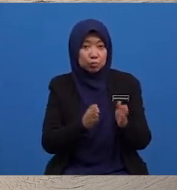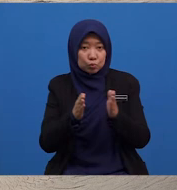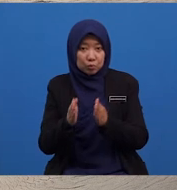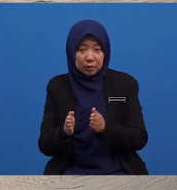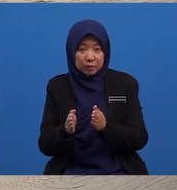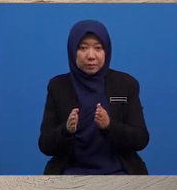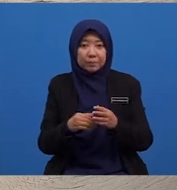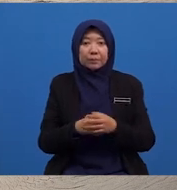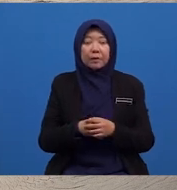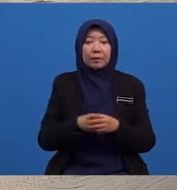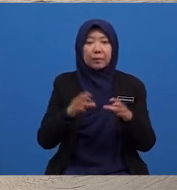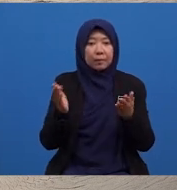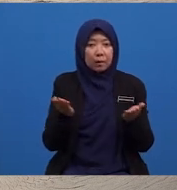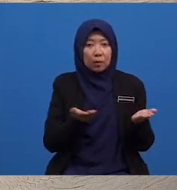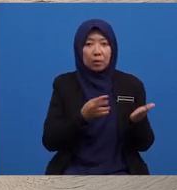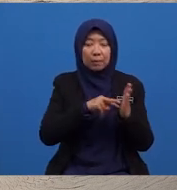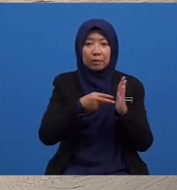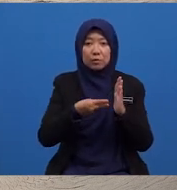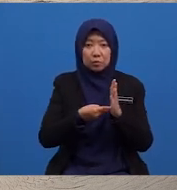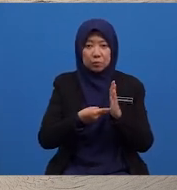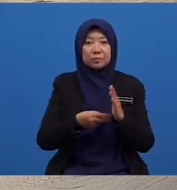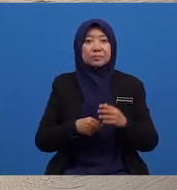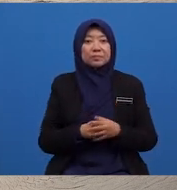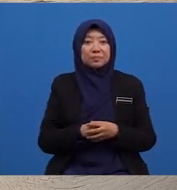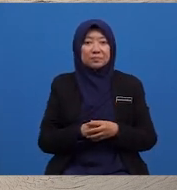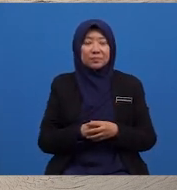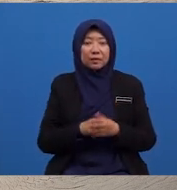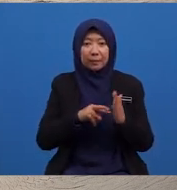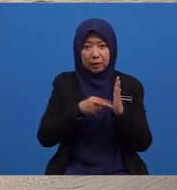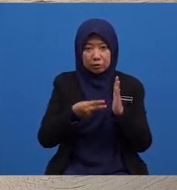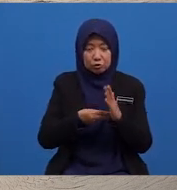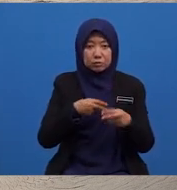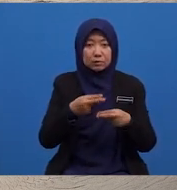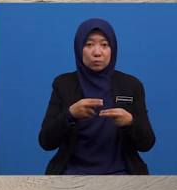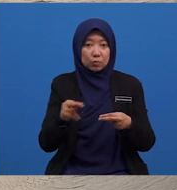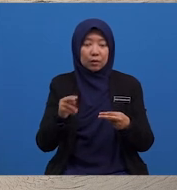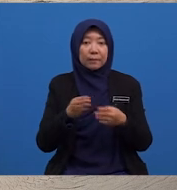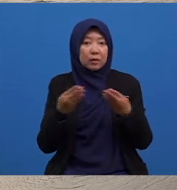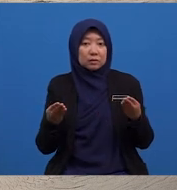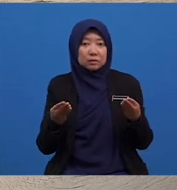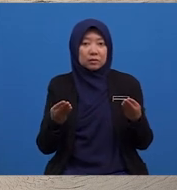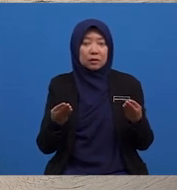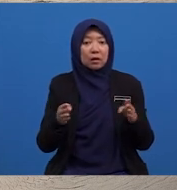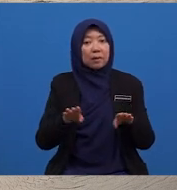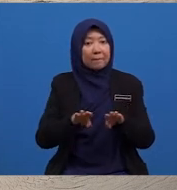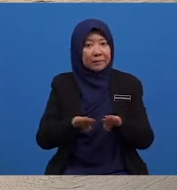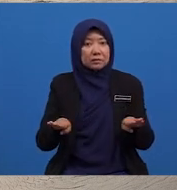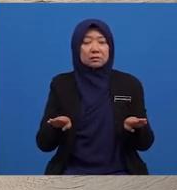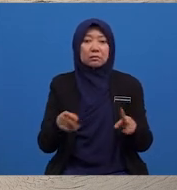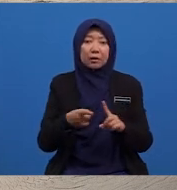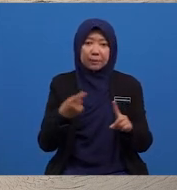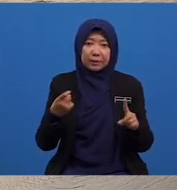susunan tertentu yang membawa maksud tertentu. Maksud simpulan bahasa berbeza daripada